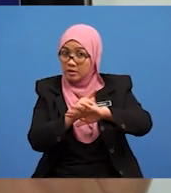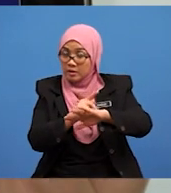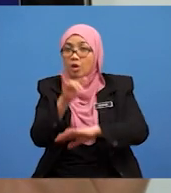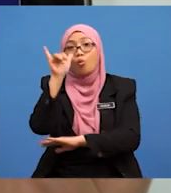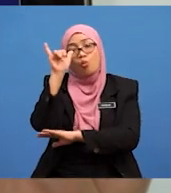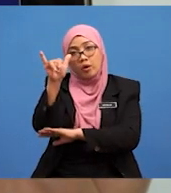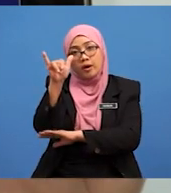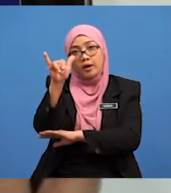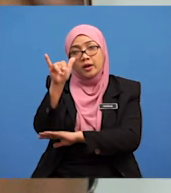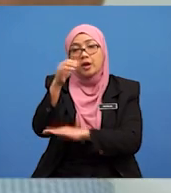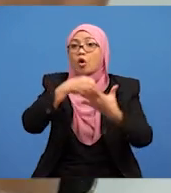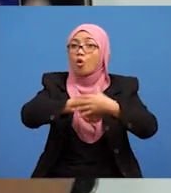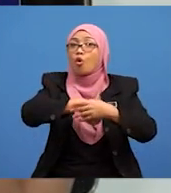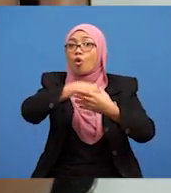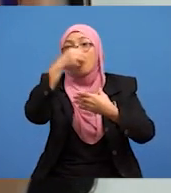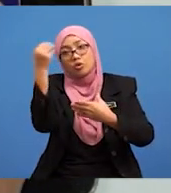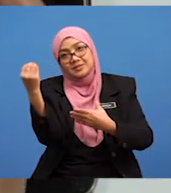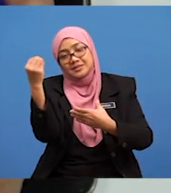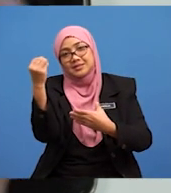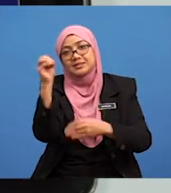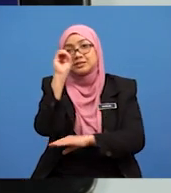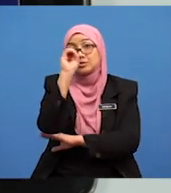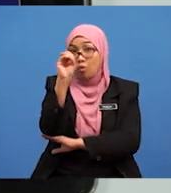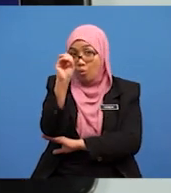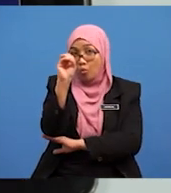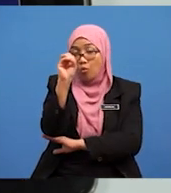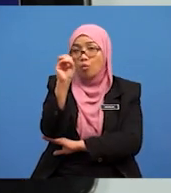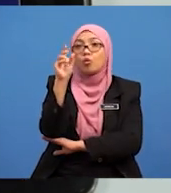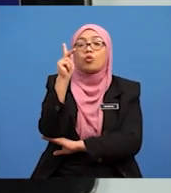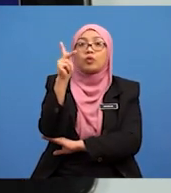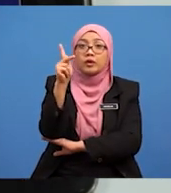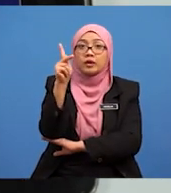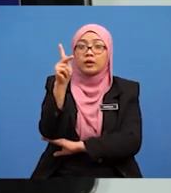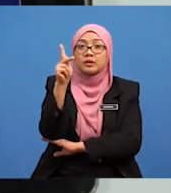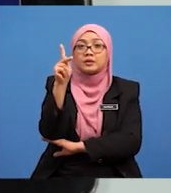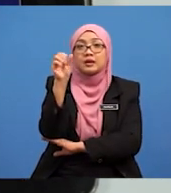Y adalah oksigen. So, jawapannya adalah